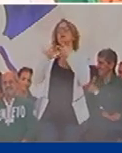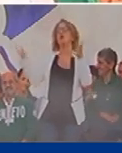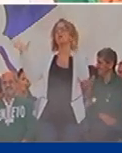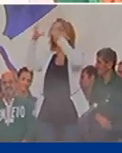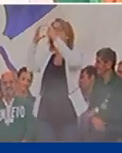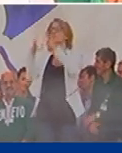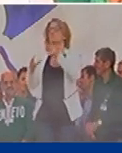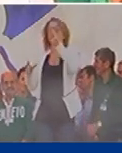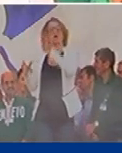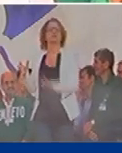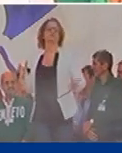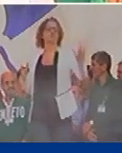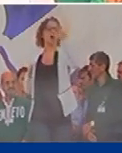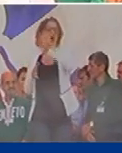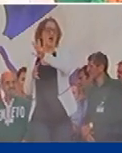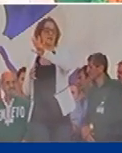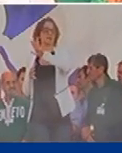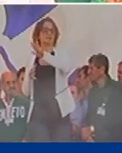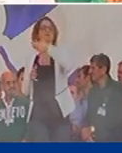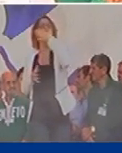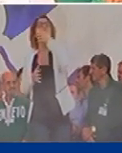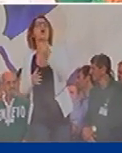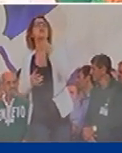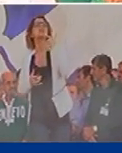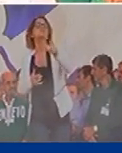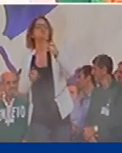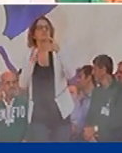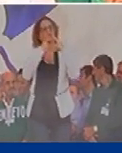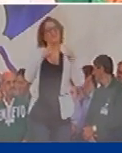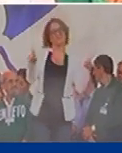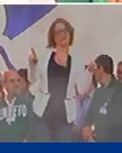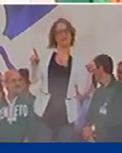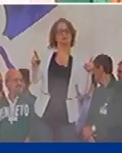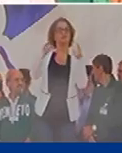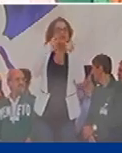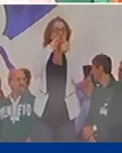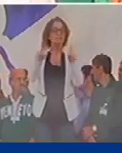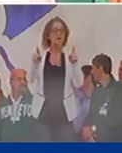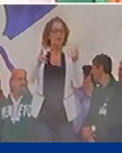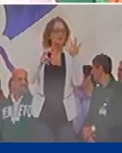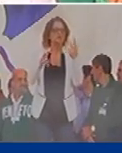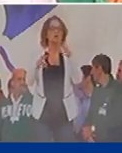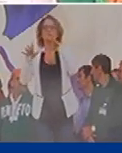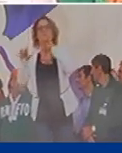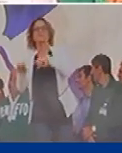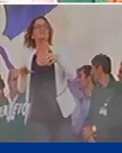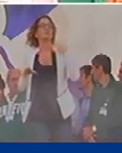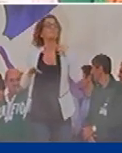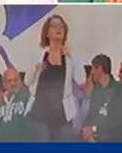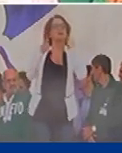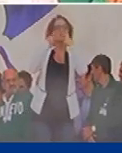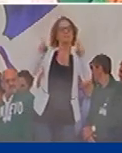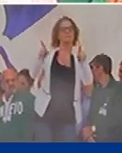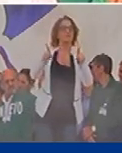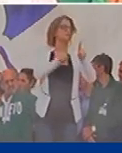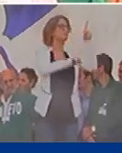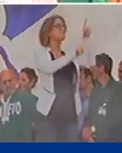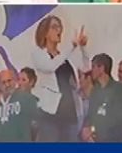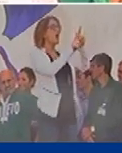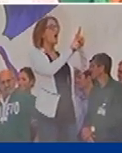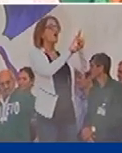di questo paese che è bello perché è diverso, ma è diverso da Brescia a Bergamo, è diverso da Milano a